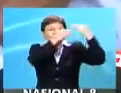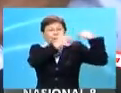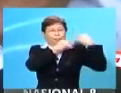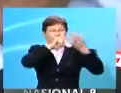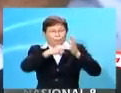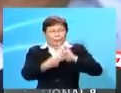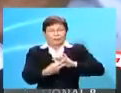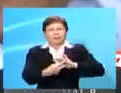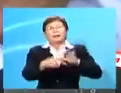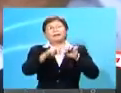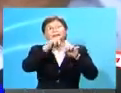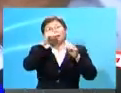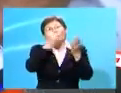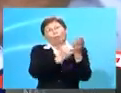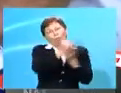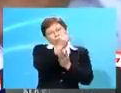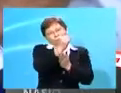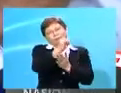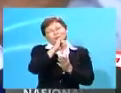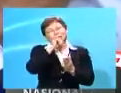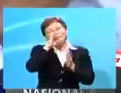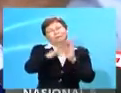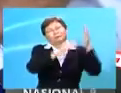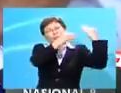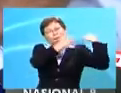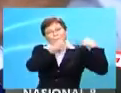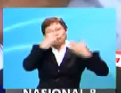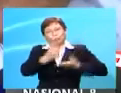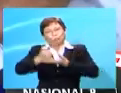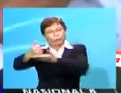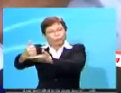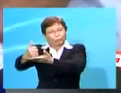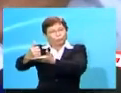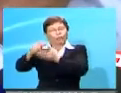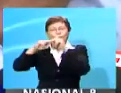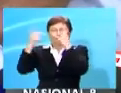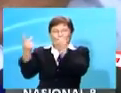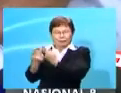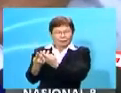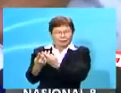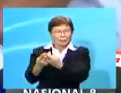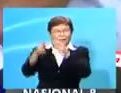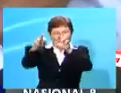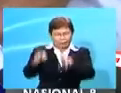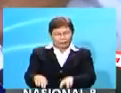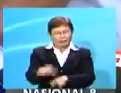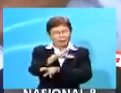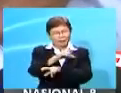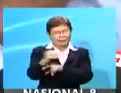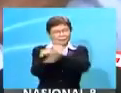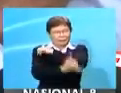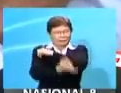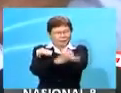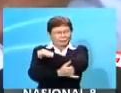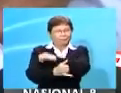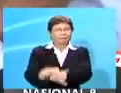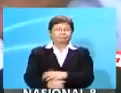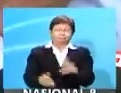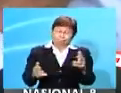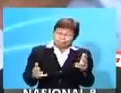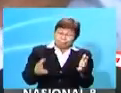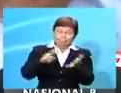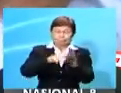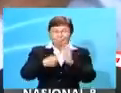pecah amanah Saya tidak memikul tanggungjawab untuk membantu Parti rakyatara mak